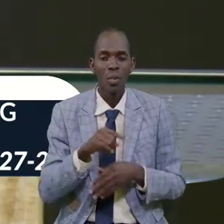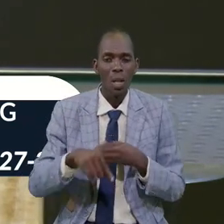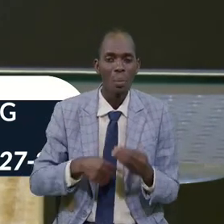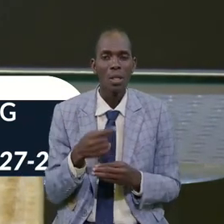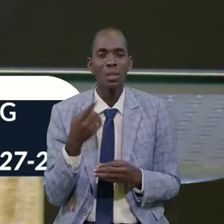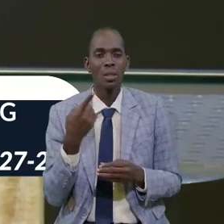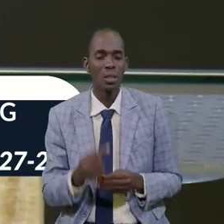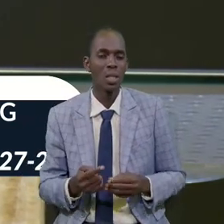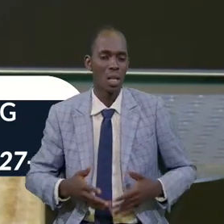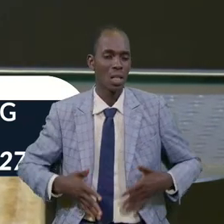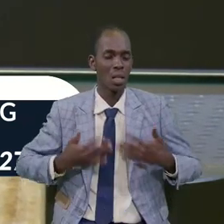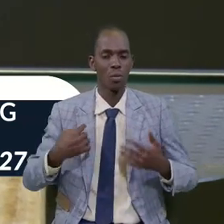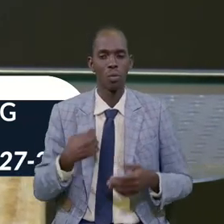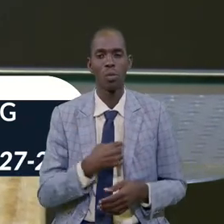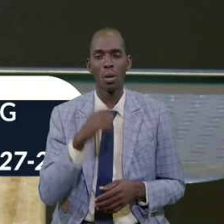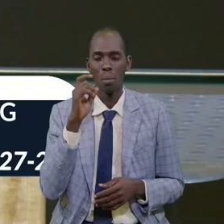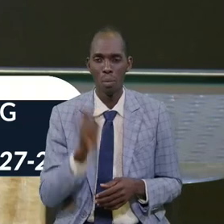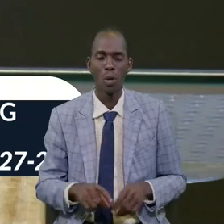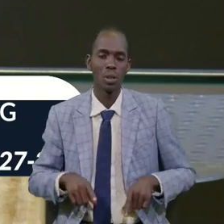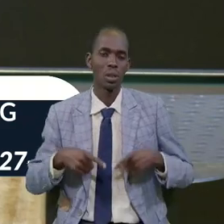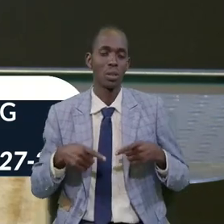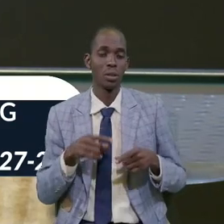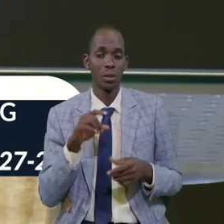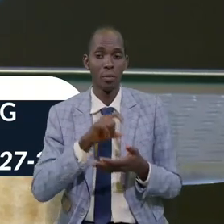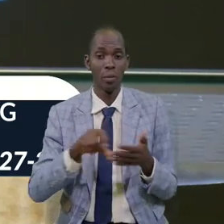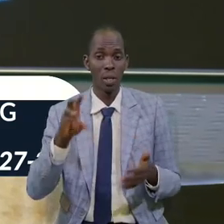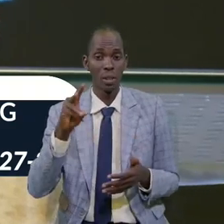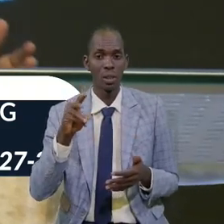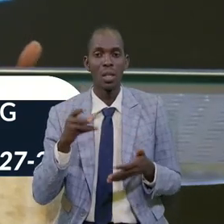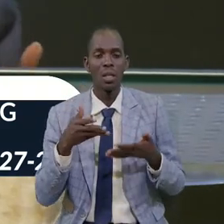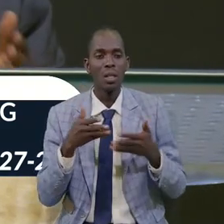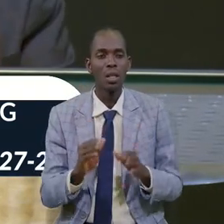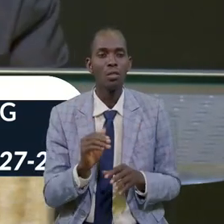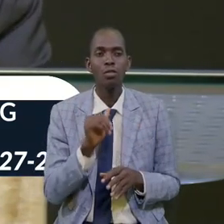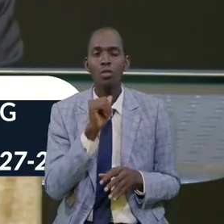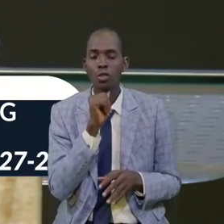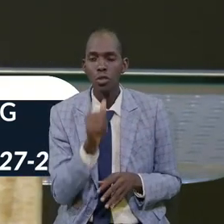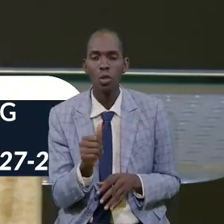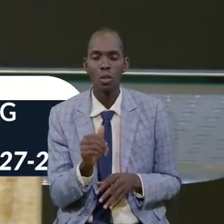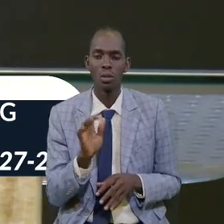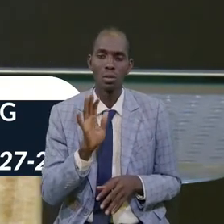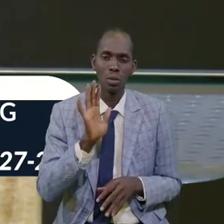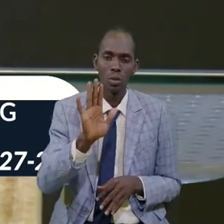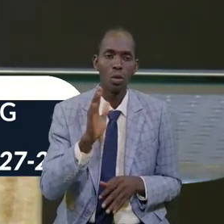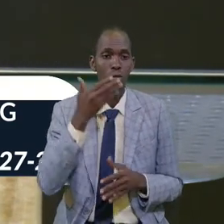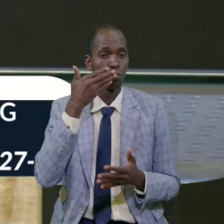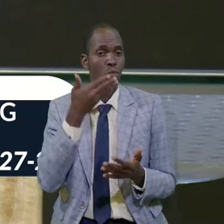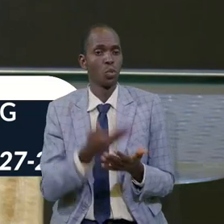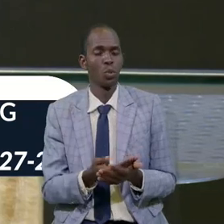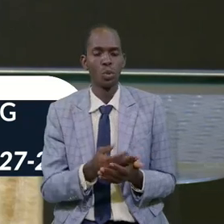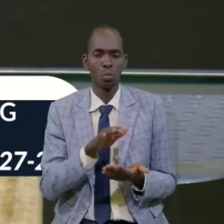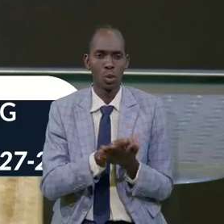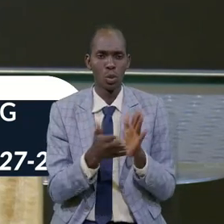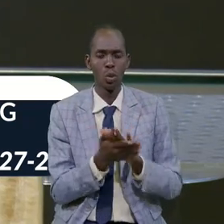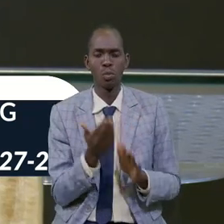Cela nous parle du style de vie qu'on doit avoir. Que votre privilège ne soit pas un sujet de